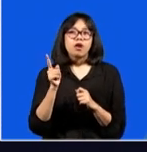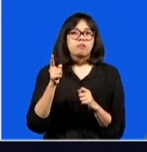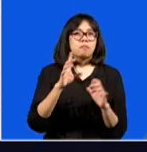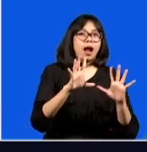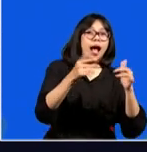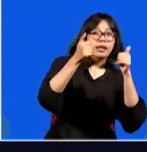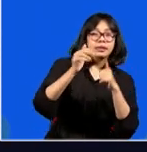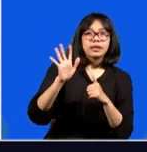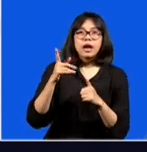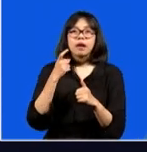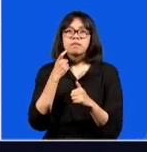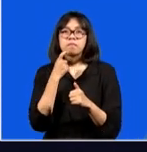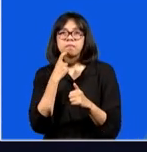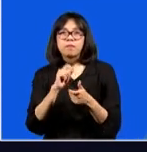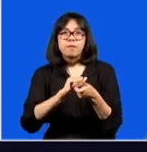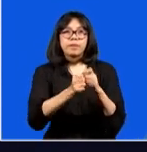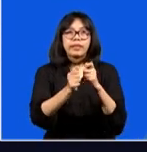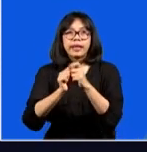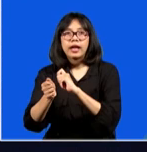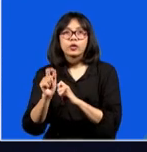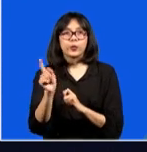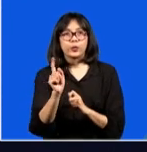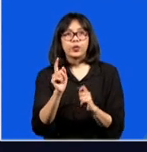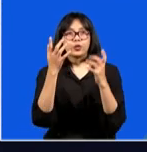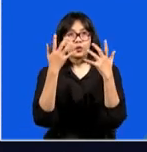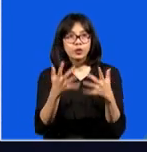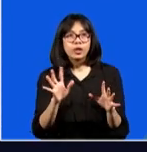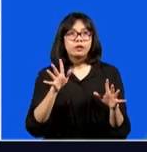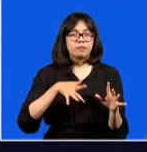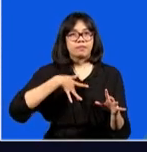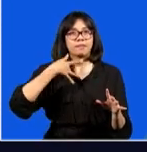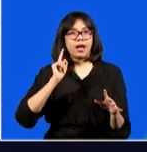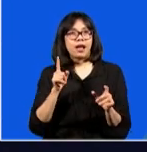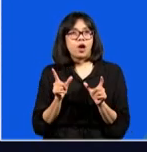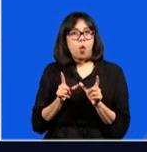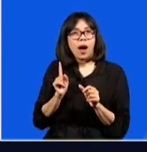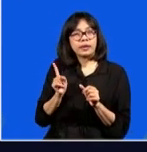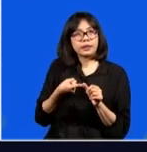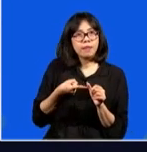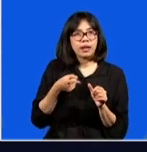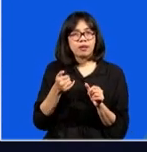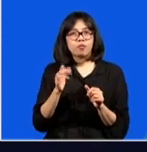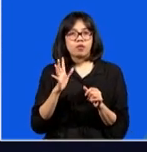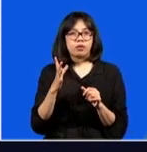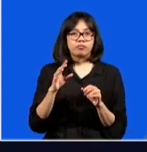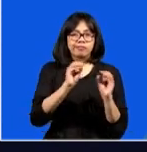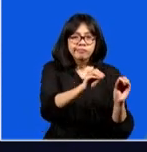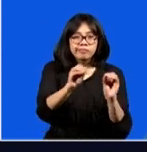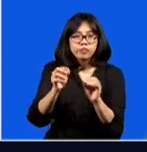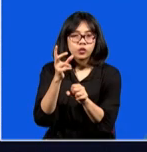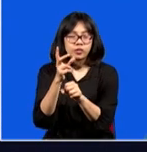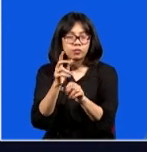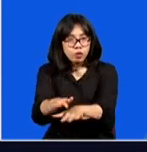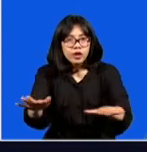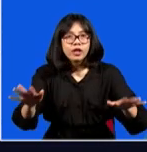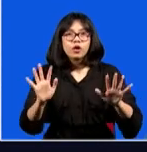apa tidak mereka ngetes dulu berani ngetes dulu dan mereka merasa dirinya punya kewajiban terhadap bukan hanya murid tapi kewajiban terhadap